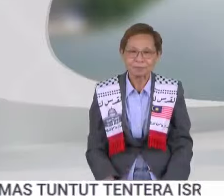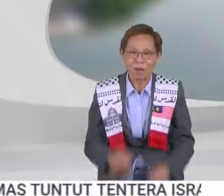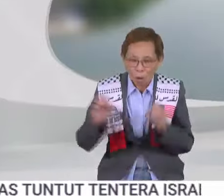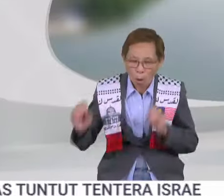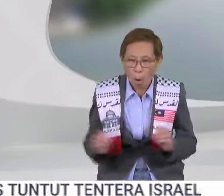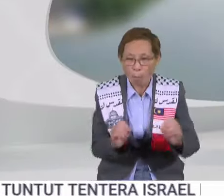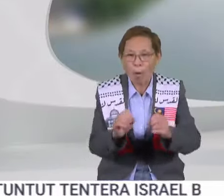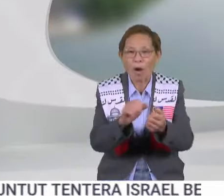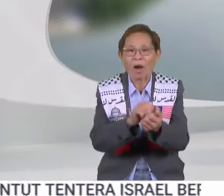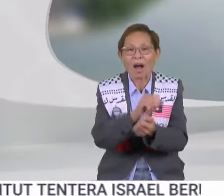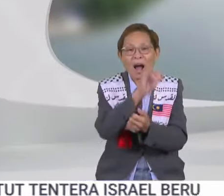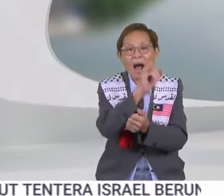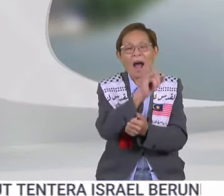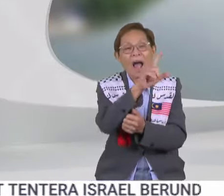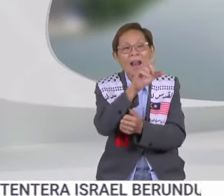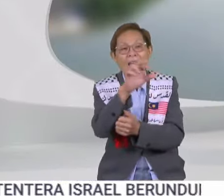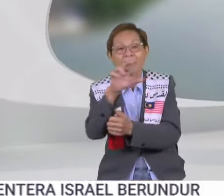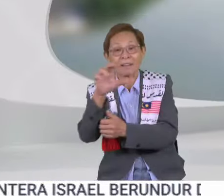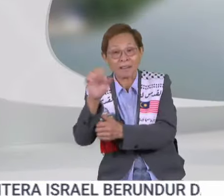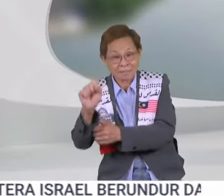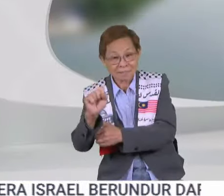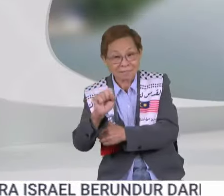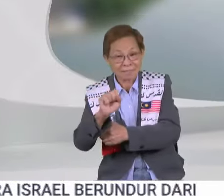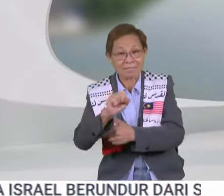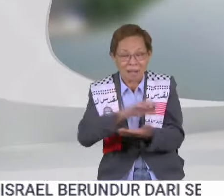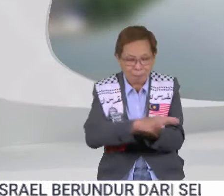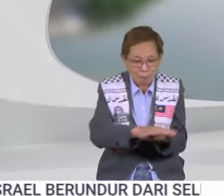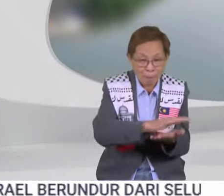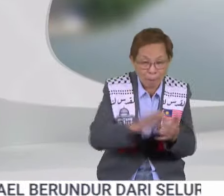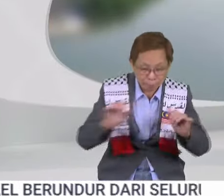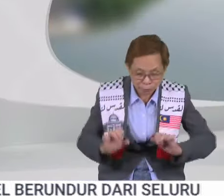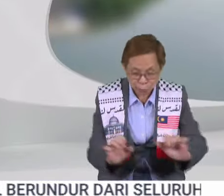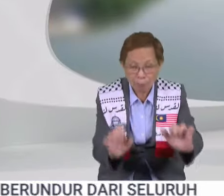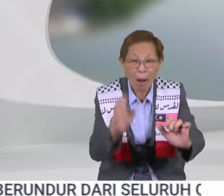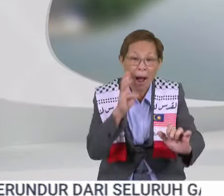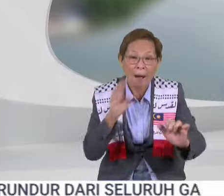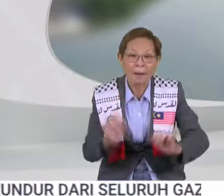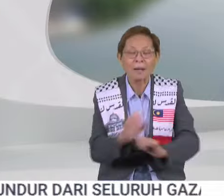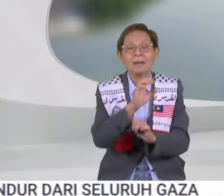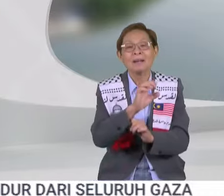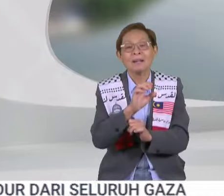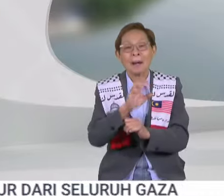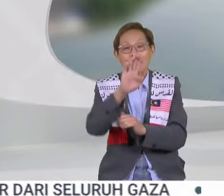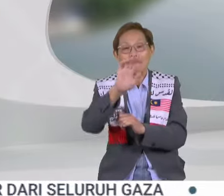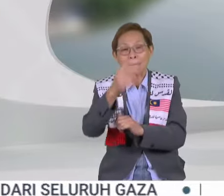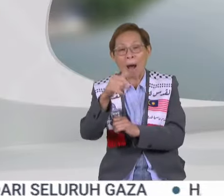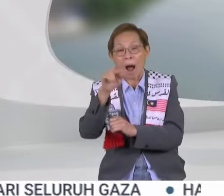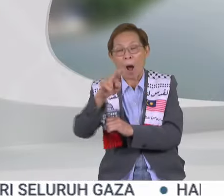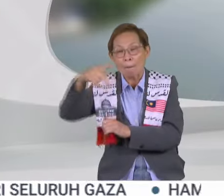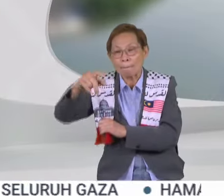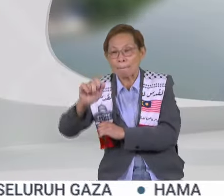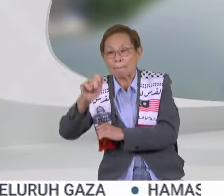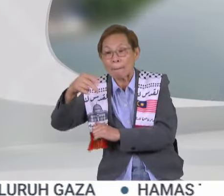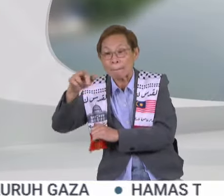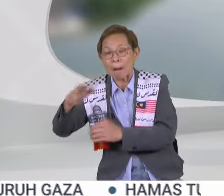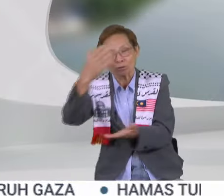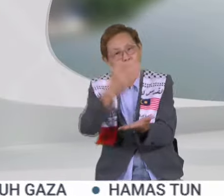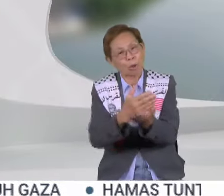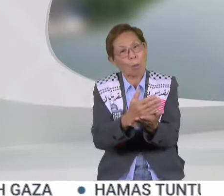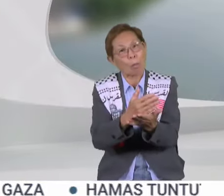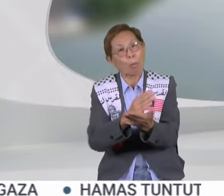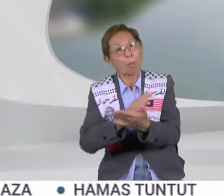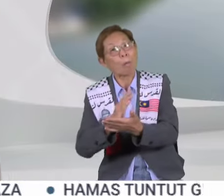Operasi Loji Rawatan Air LRS, Skim Bekalan Air Kecemasan EWSS Limbahau Papar dihentikan sementara